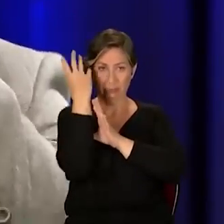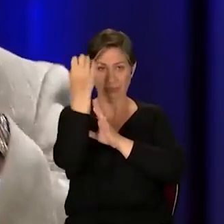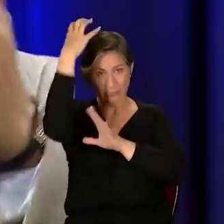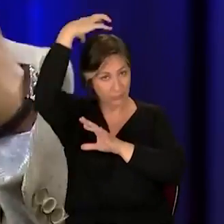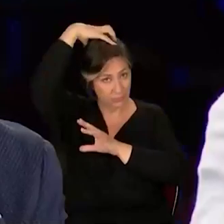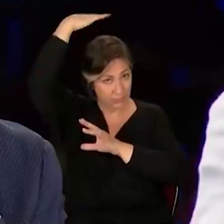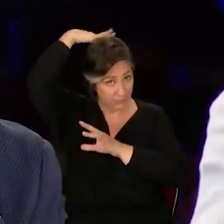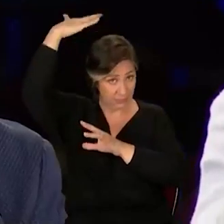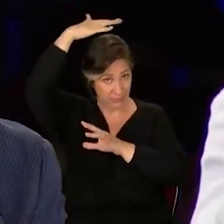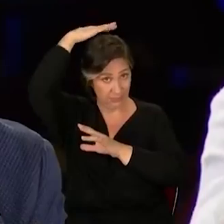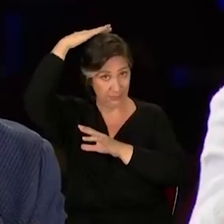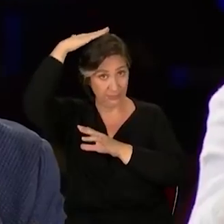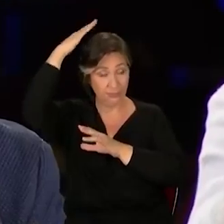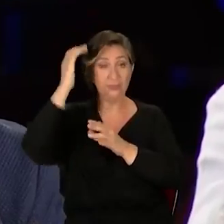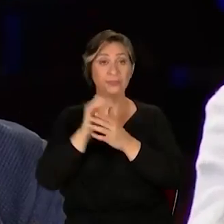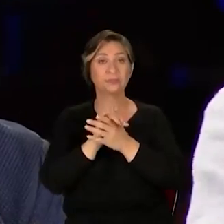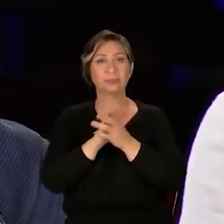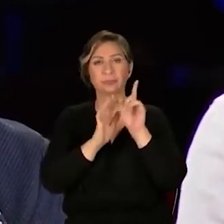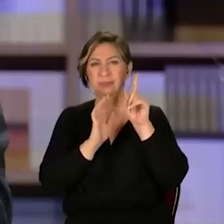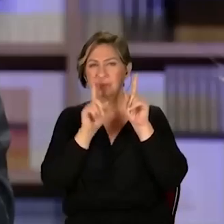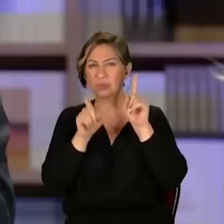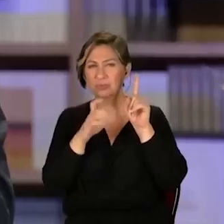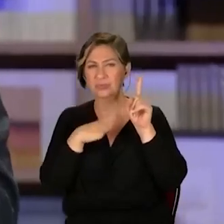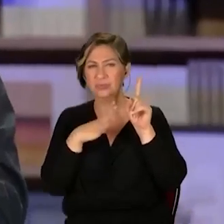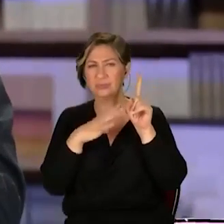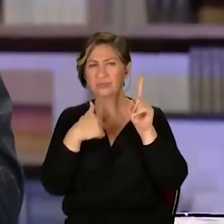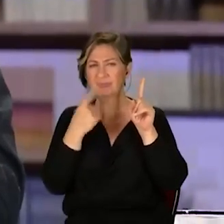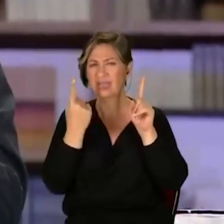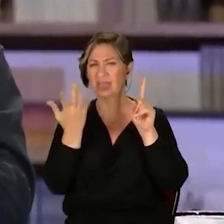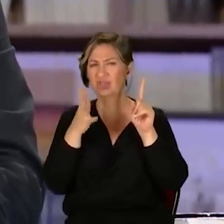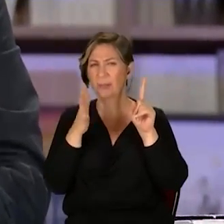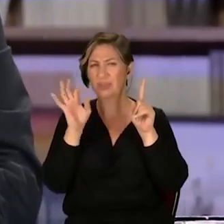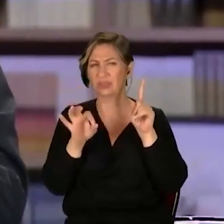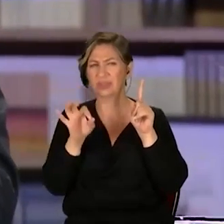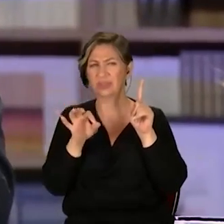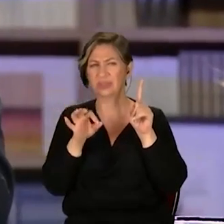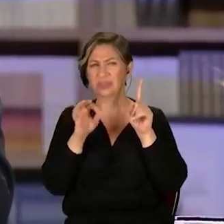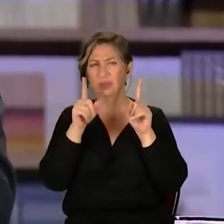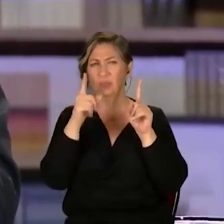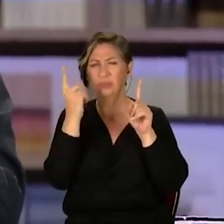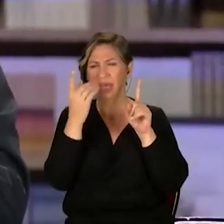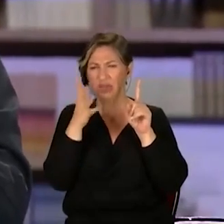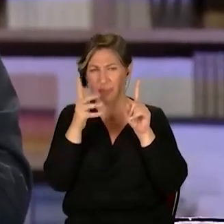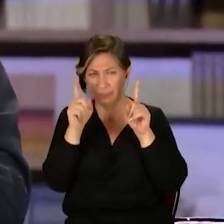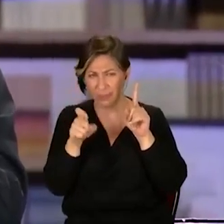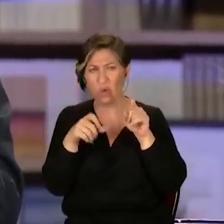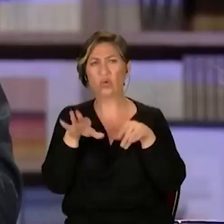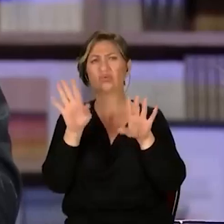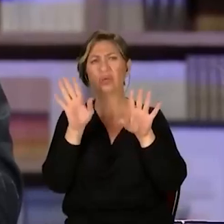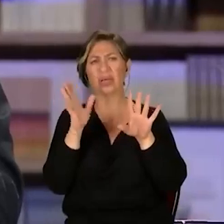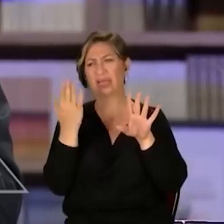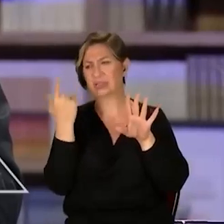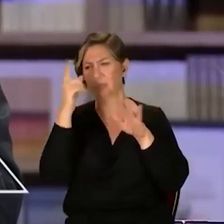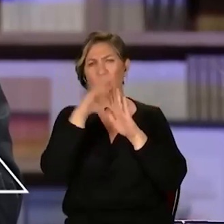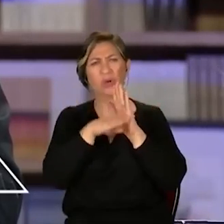bölgeye atıyor. Bunu ya nereden... Bir dakika tam burada bir şey sormak istiyorum. Bizde bir acayiplik başladı. Yani bu bir acayiplik mi? Yoksa geçen